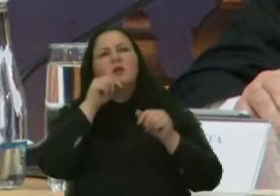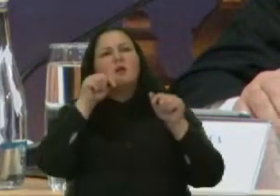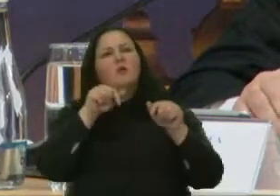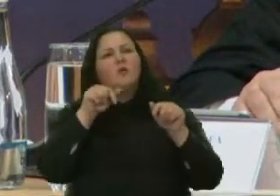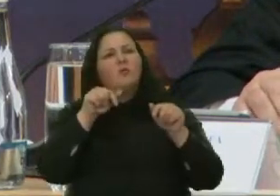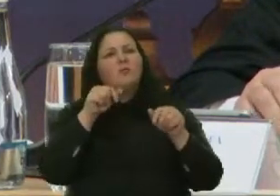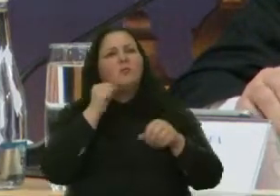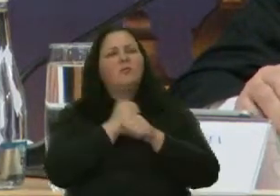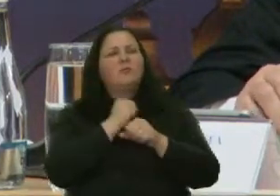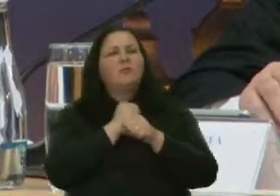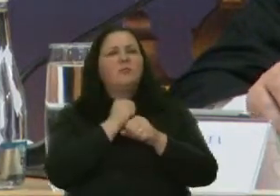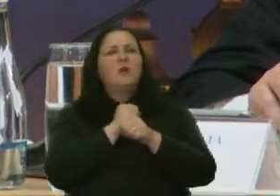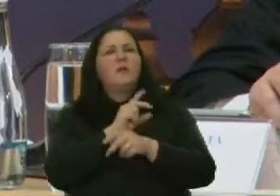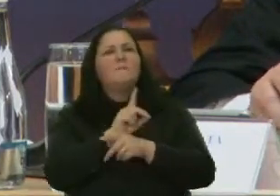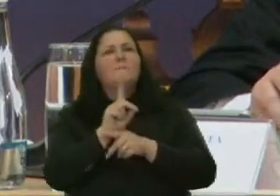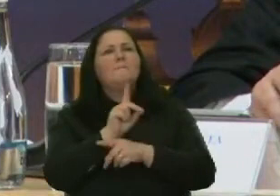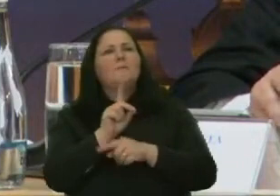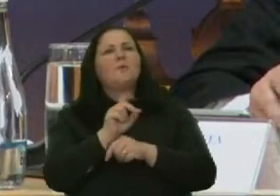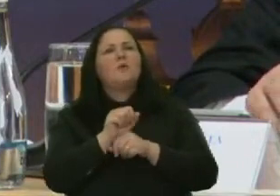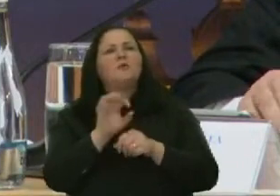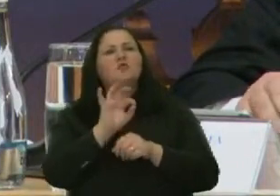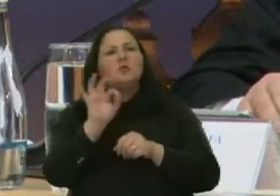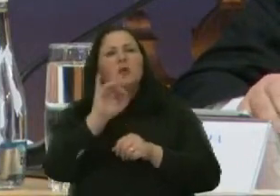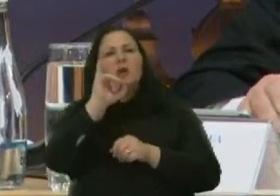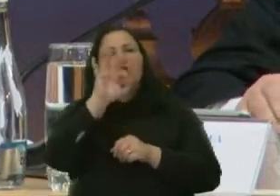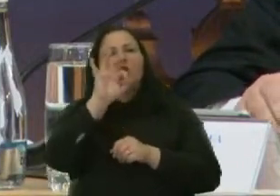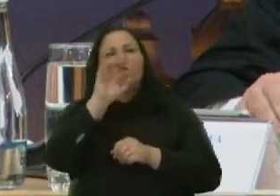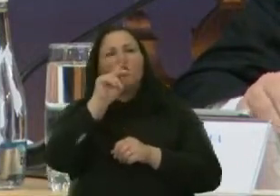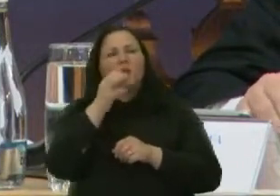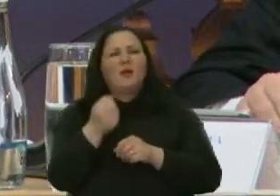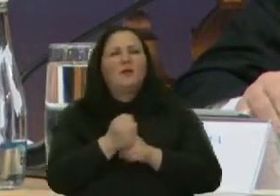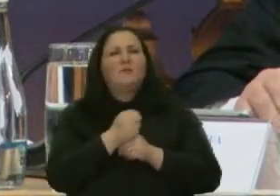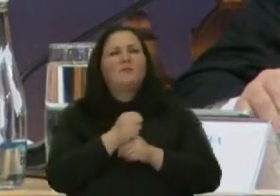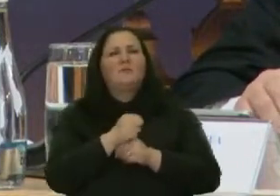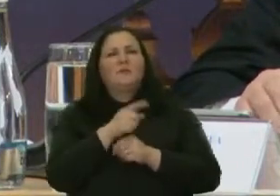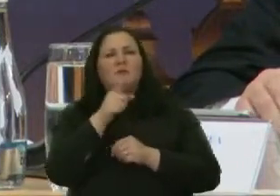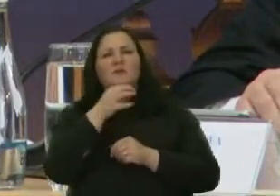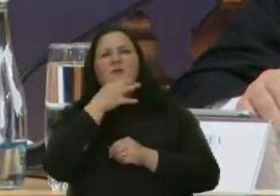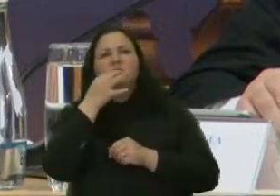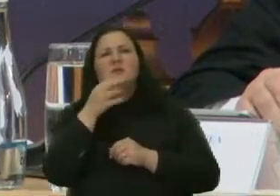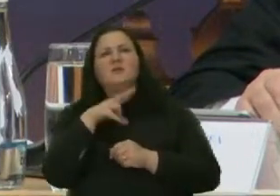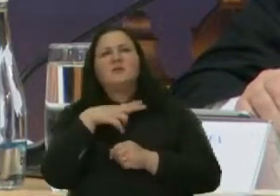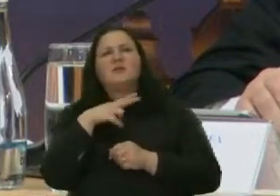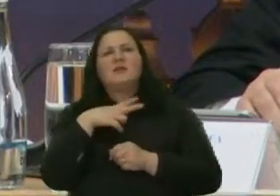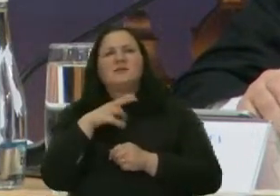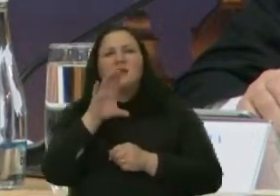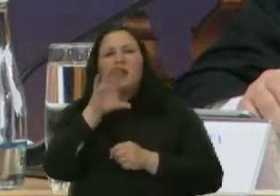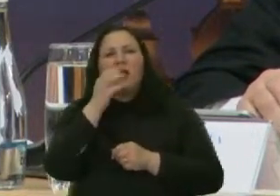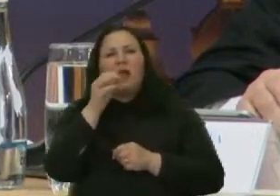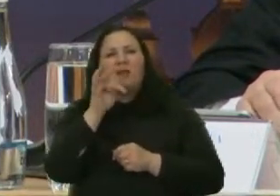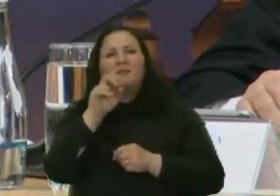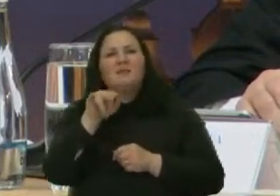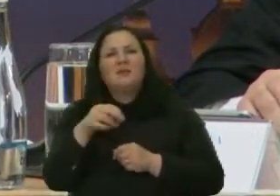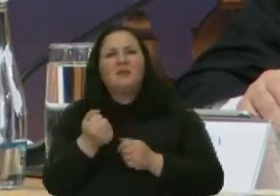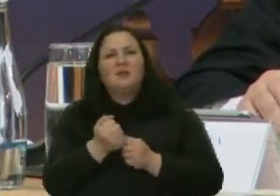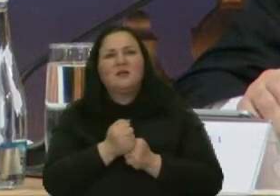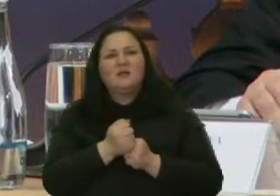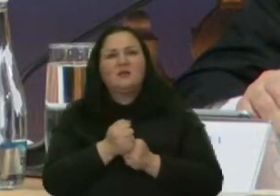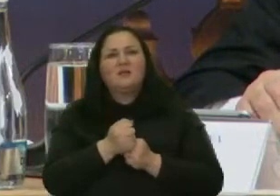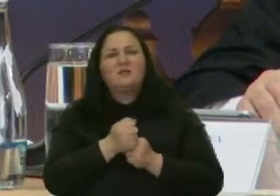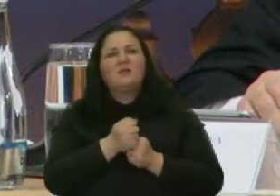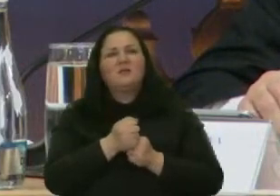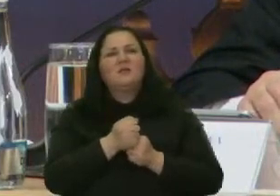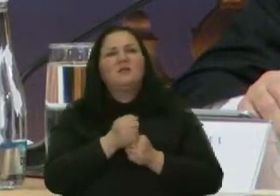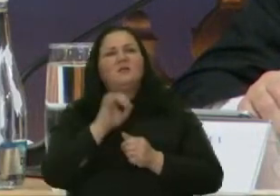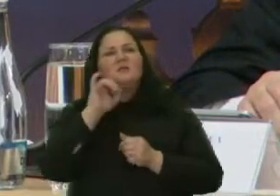desfășoare provizoriu cursurile școala Iorga spațiul la care faceți referire este în prezent cantină și arhiva Inspectoratului Școlar